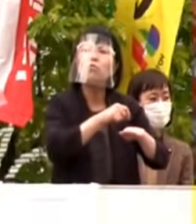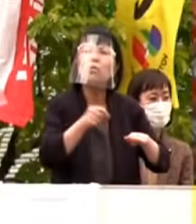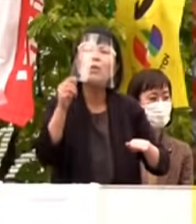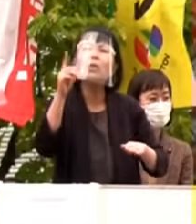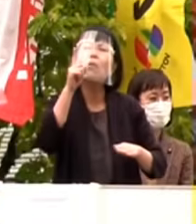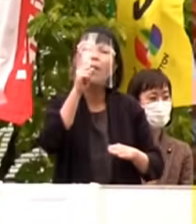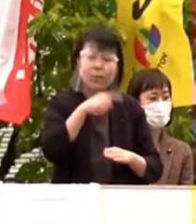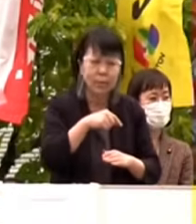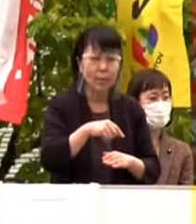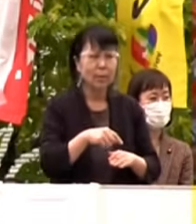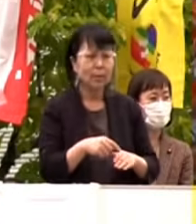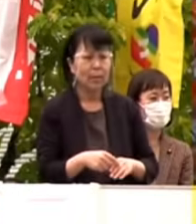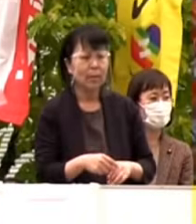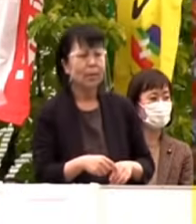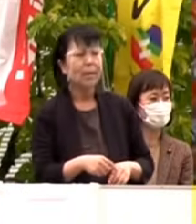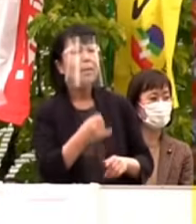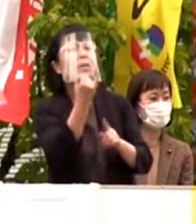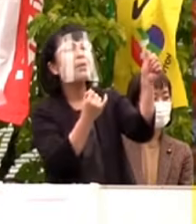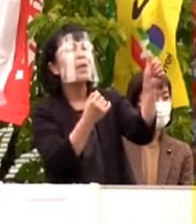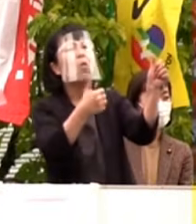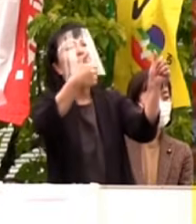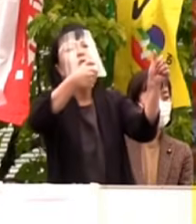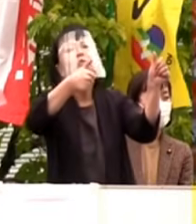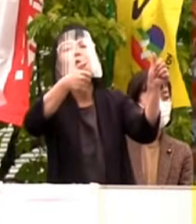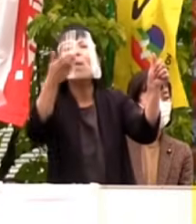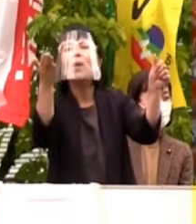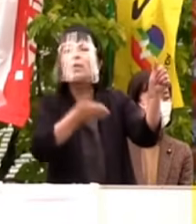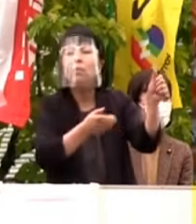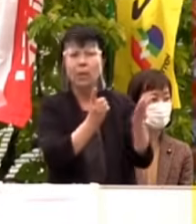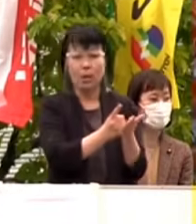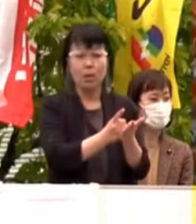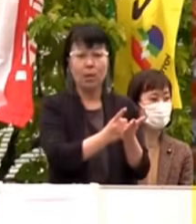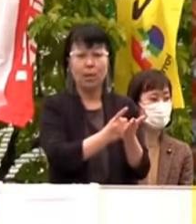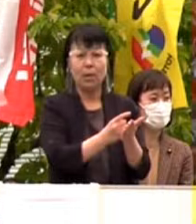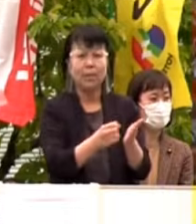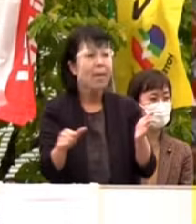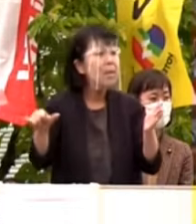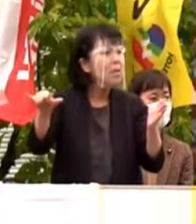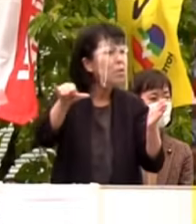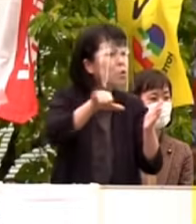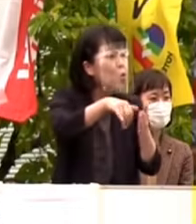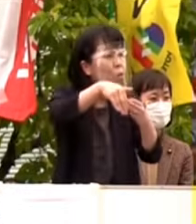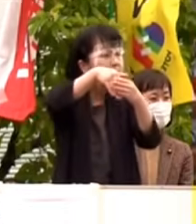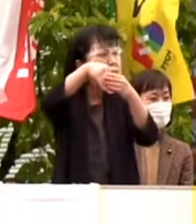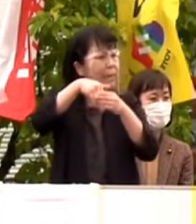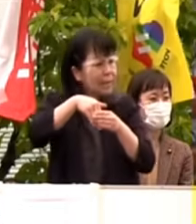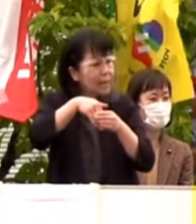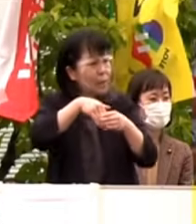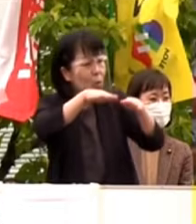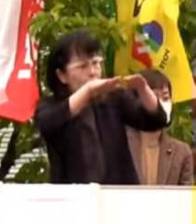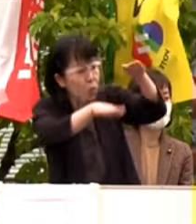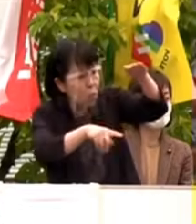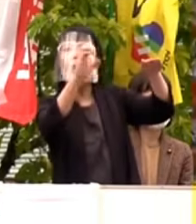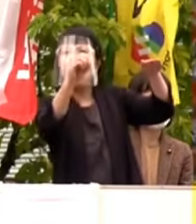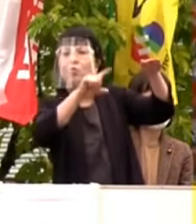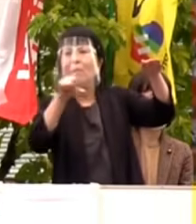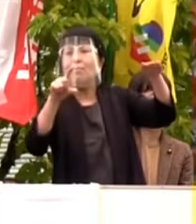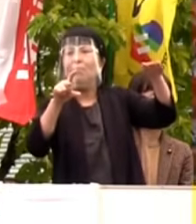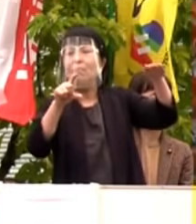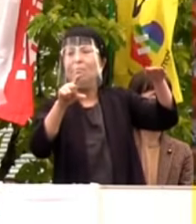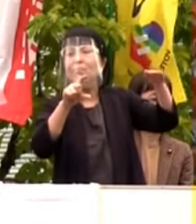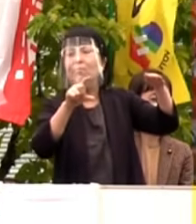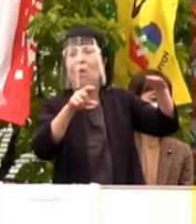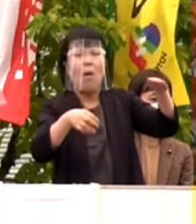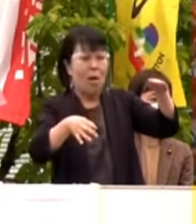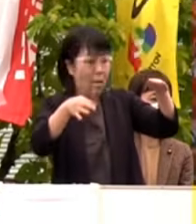性は男性の 55% しかない。そして、障害賃金では1億円近い格差があるんです。この問題が